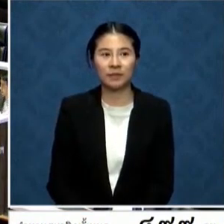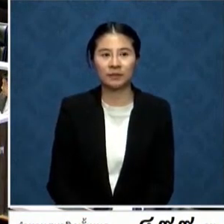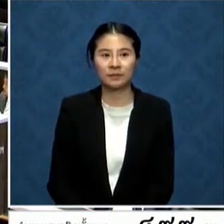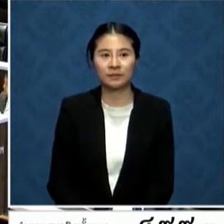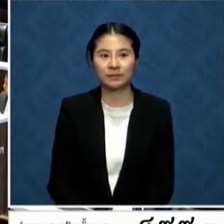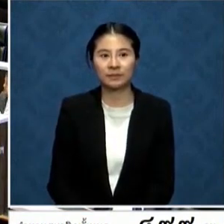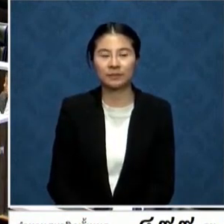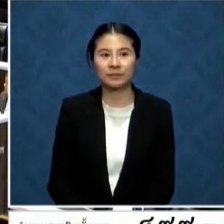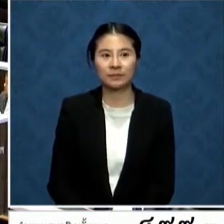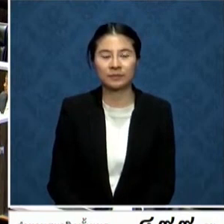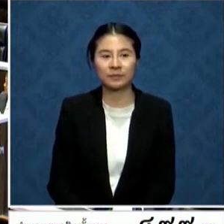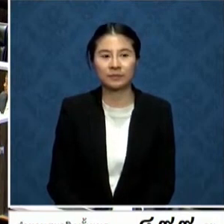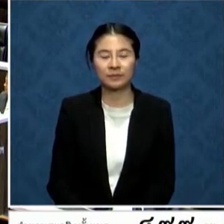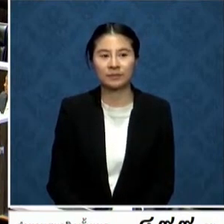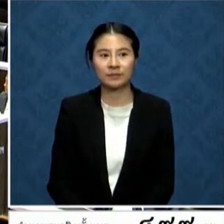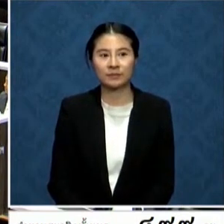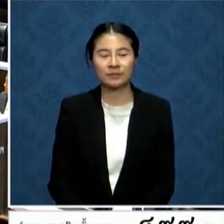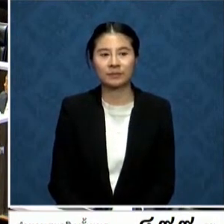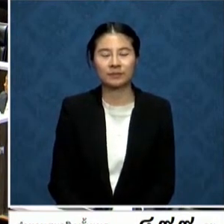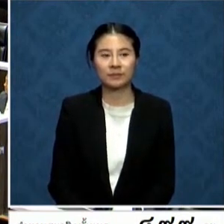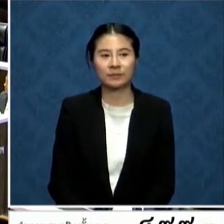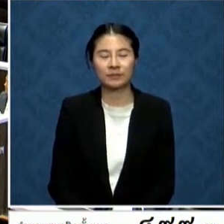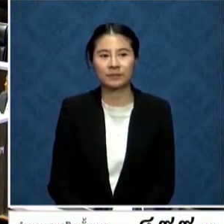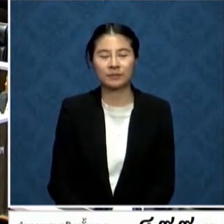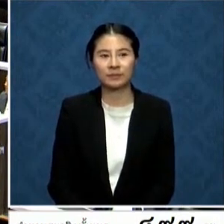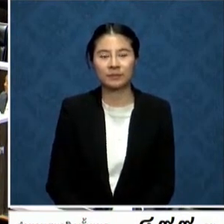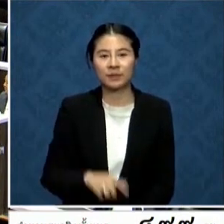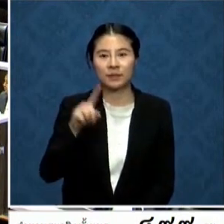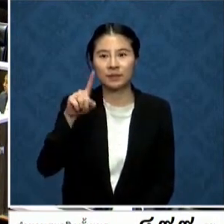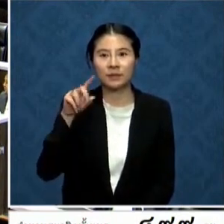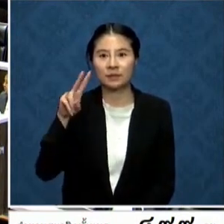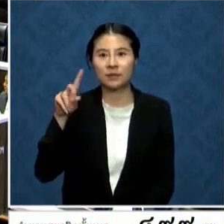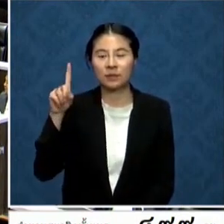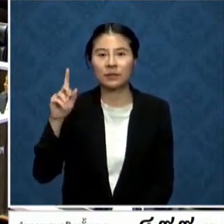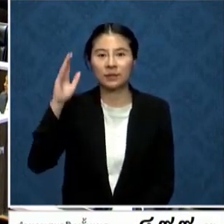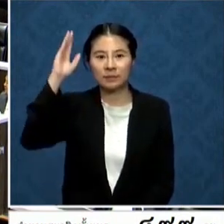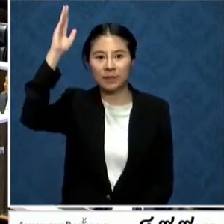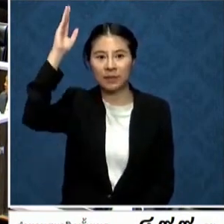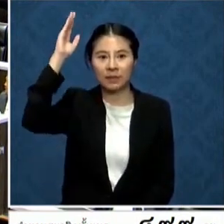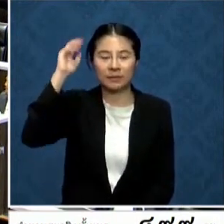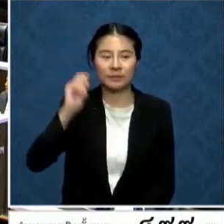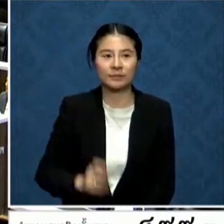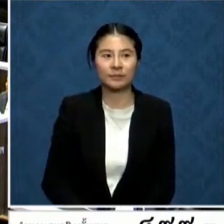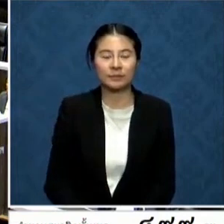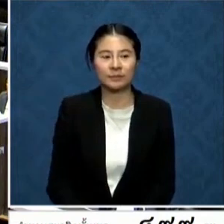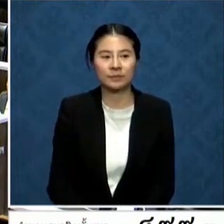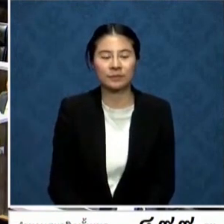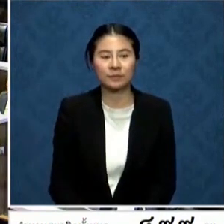เลยท่านประธานครับผมณพลเชิกำแหงหมายเลข121แสดงตนครับครับ 121